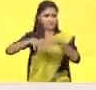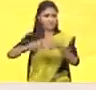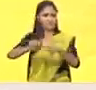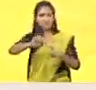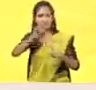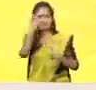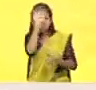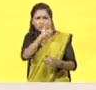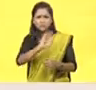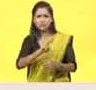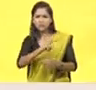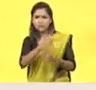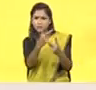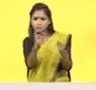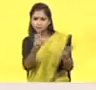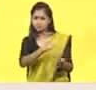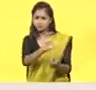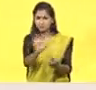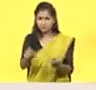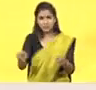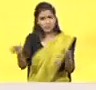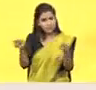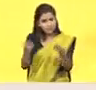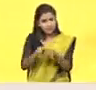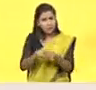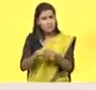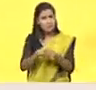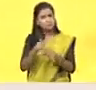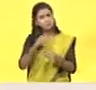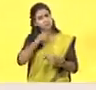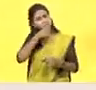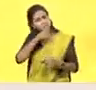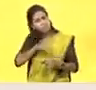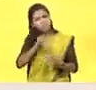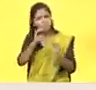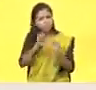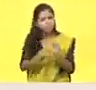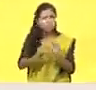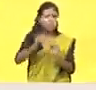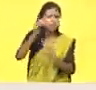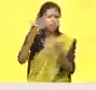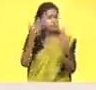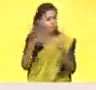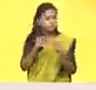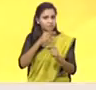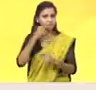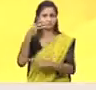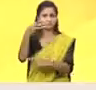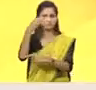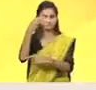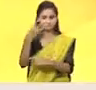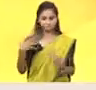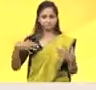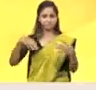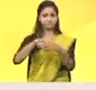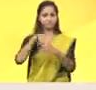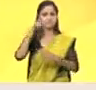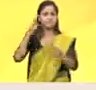भी इसी तरह हर उम्र के लोग ऐसी तिरंगा यात्राओं में शामिल